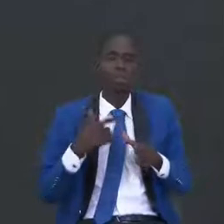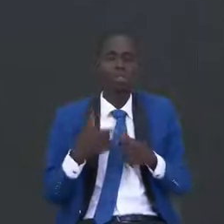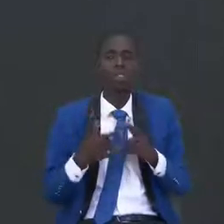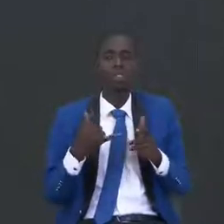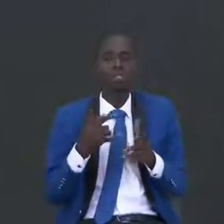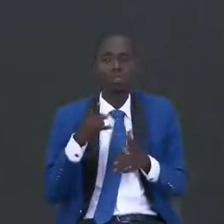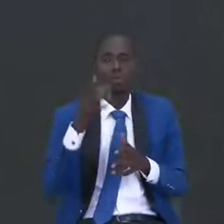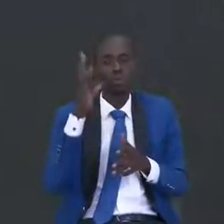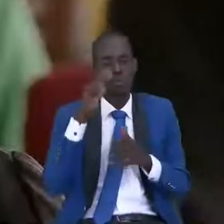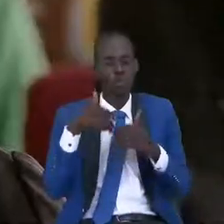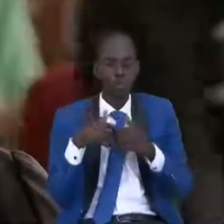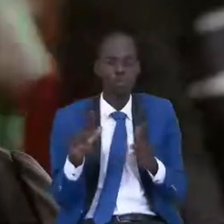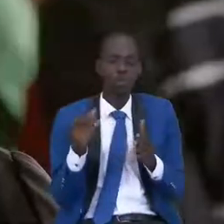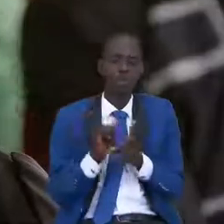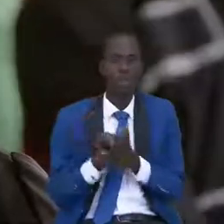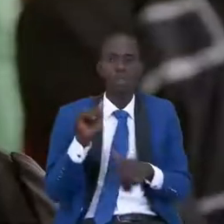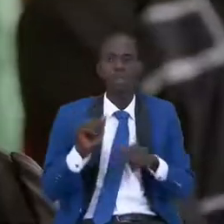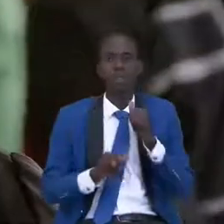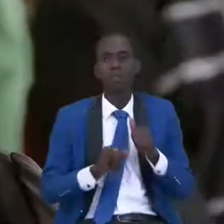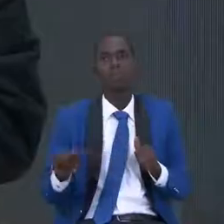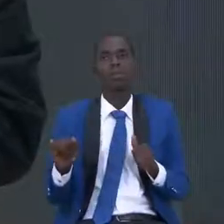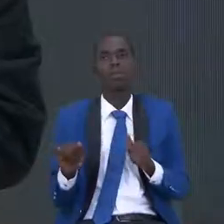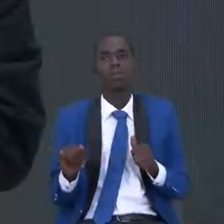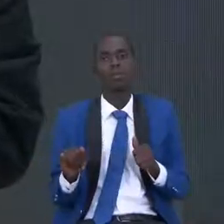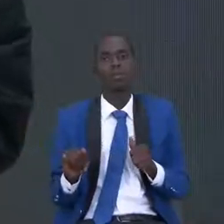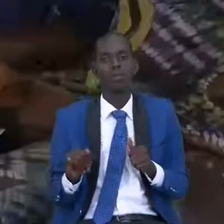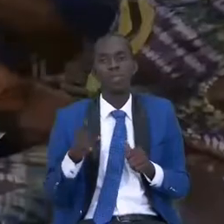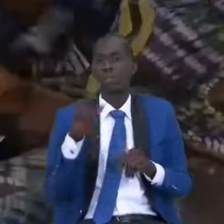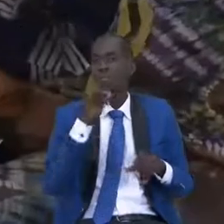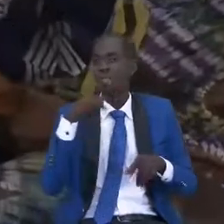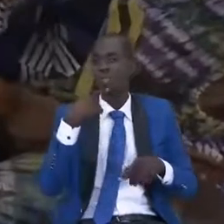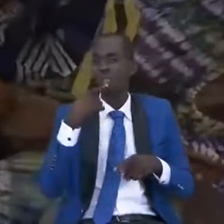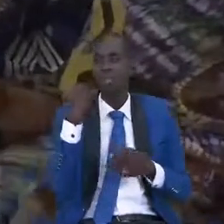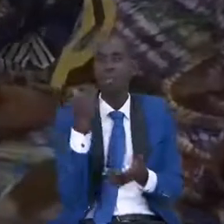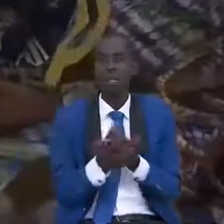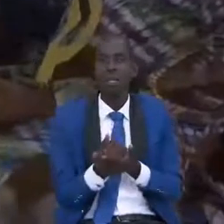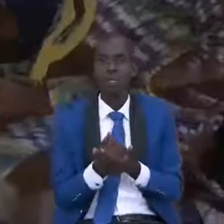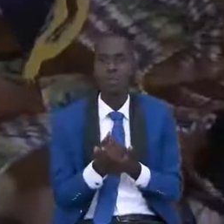cette incrédulité. Je n'ai pas entendu ton amen.